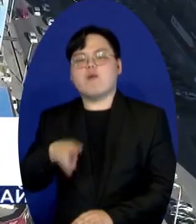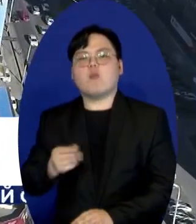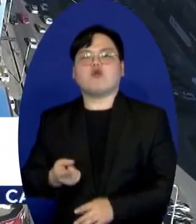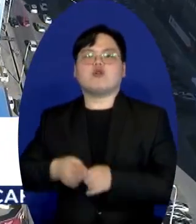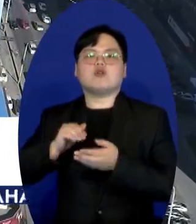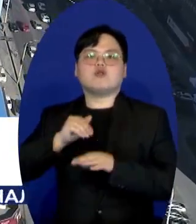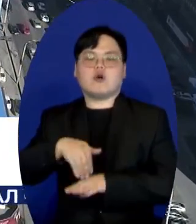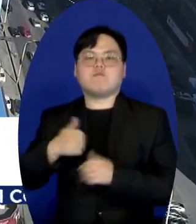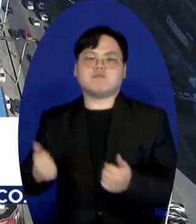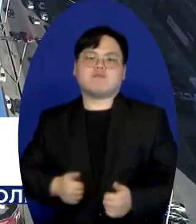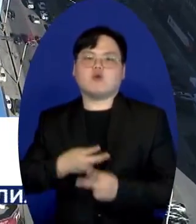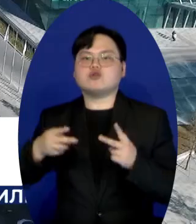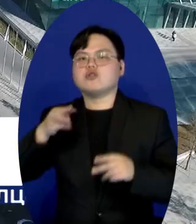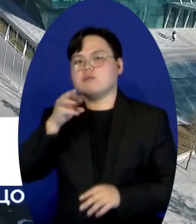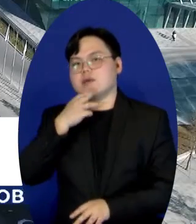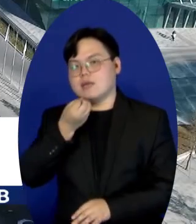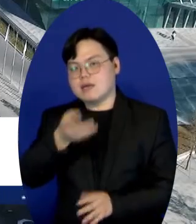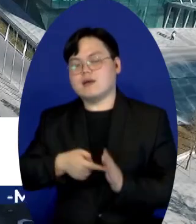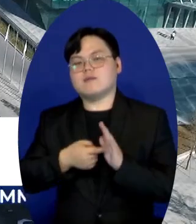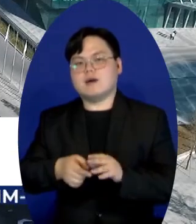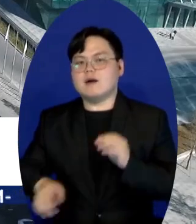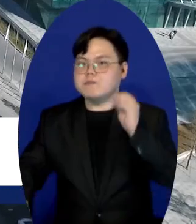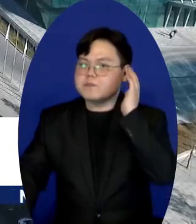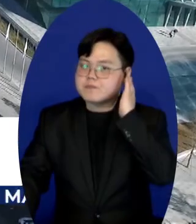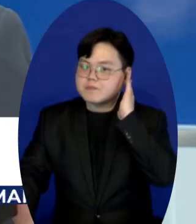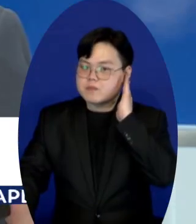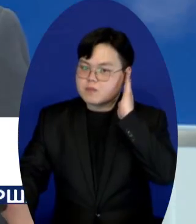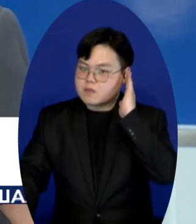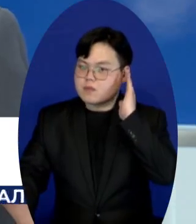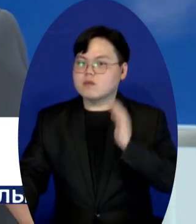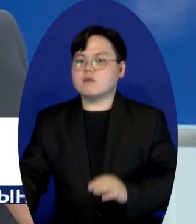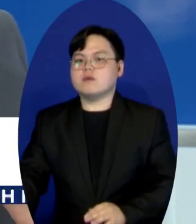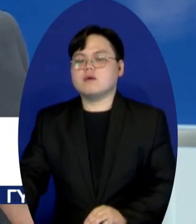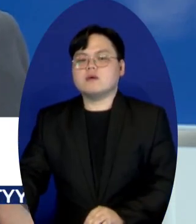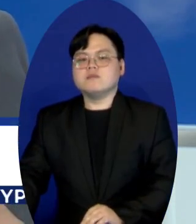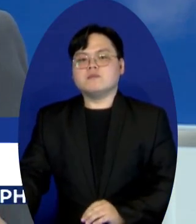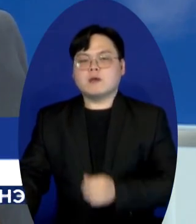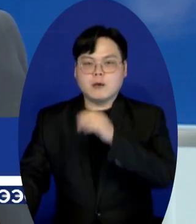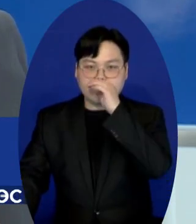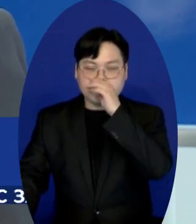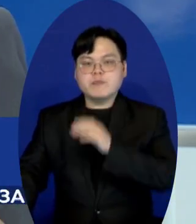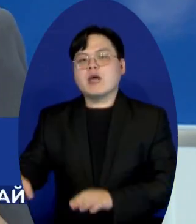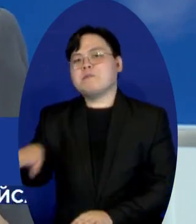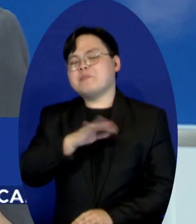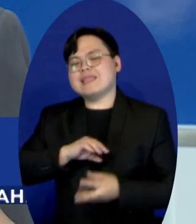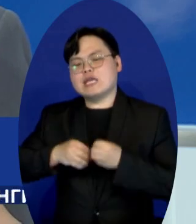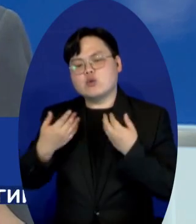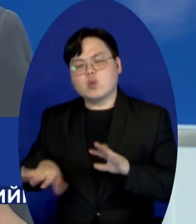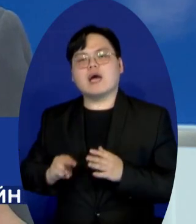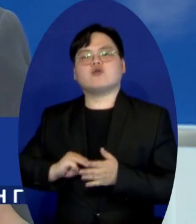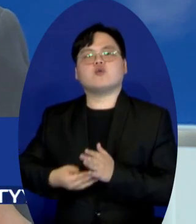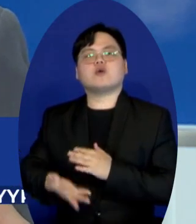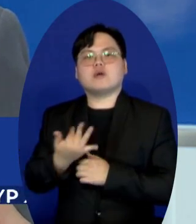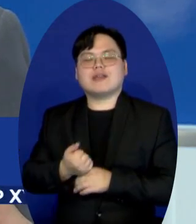өсөлт тогтворчсныг үндэсний статистикийн хороноос танилцууллаа. За бидний хийсэн тохиолцоогоор бол хэрвээ